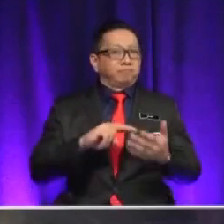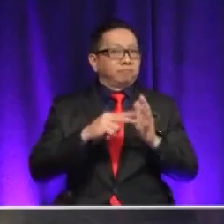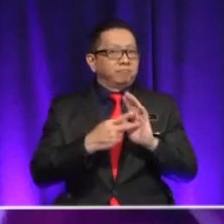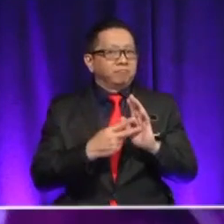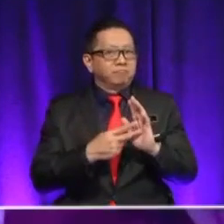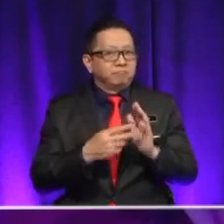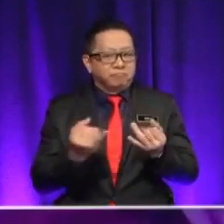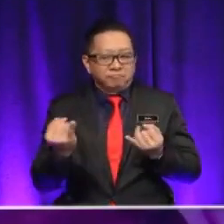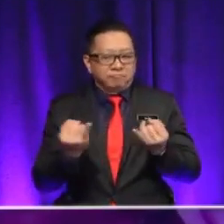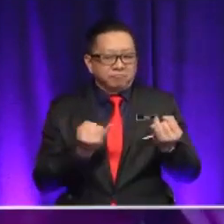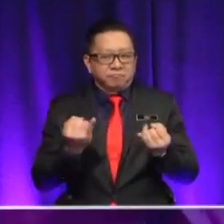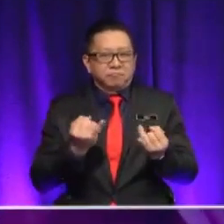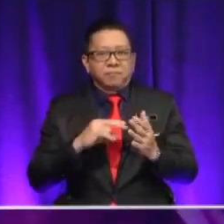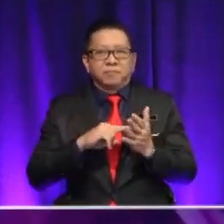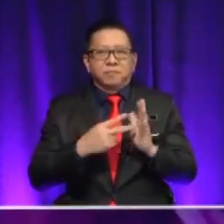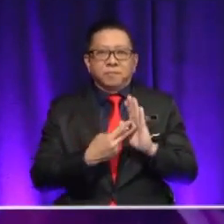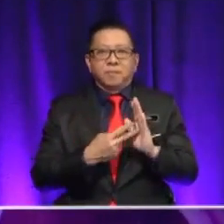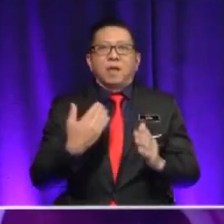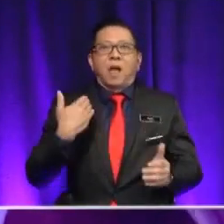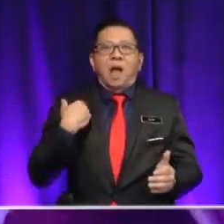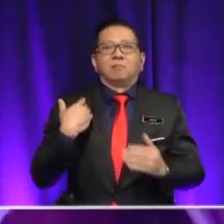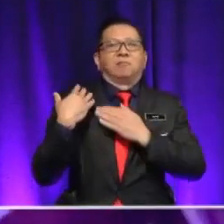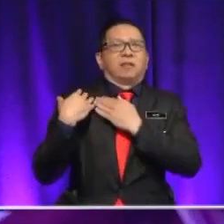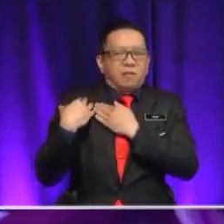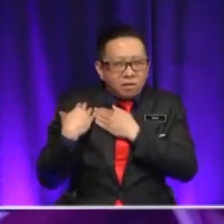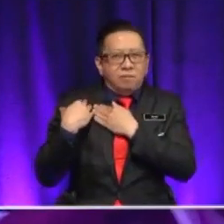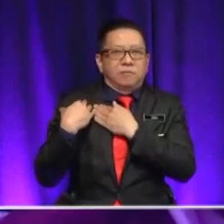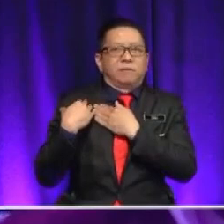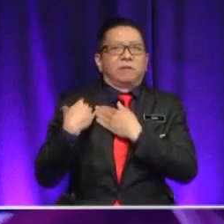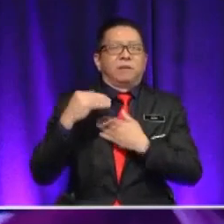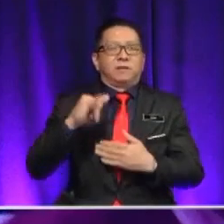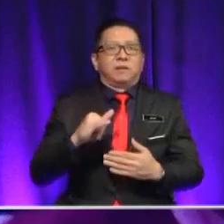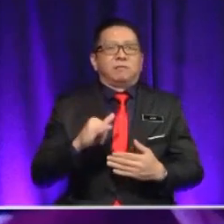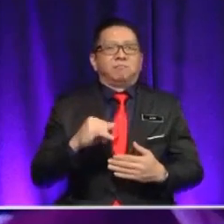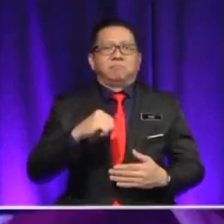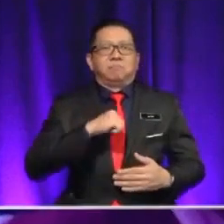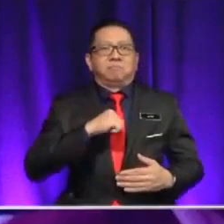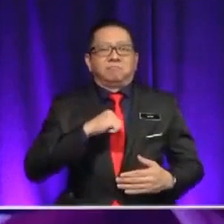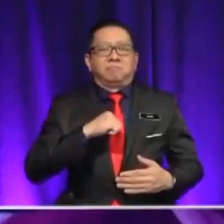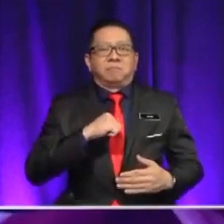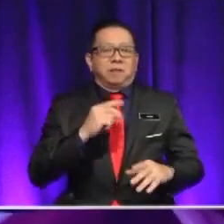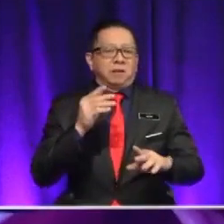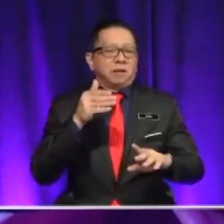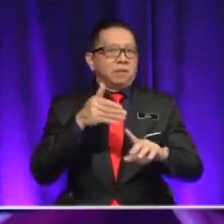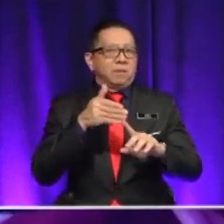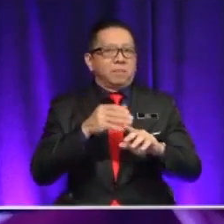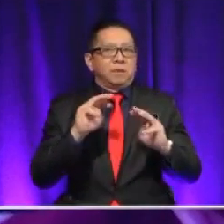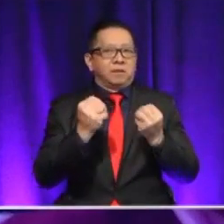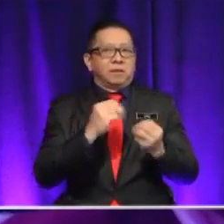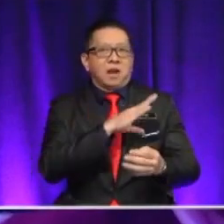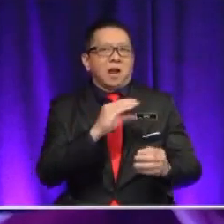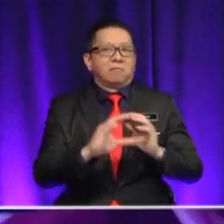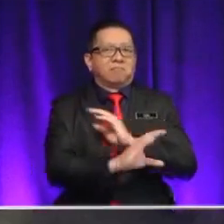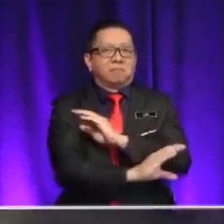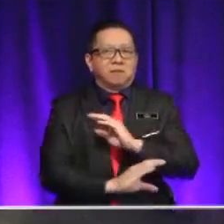melahirkan individu yang berintegriti itu yang mempunyai tanggungjawab kepada diri mereka, kepada masyarakat dan juga kepada negara. Betul